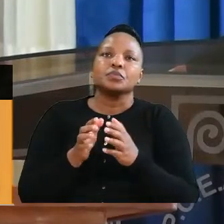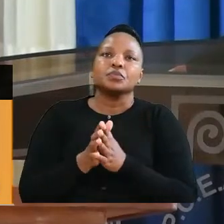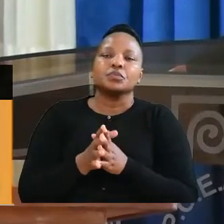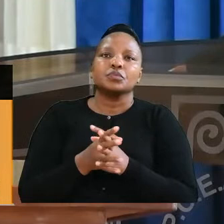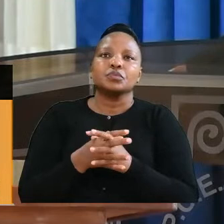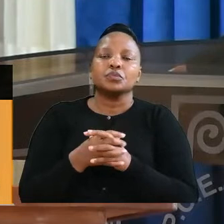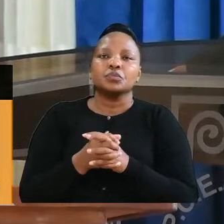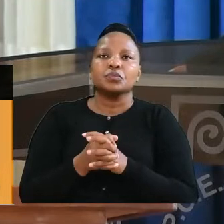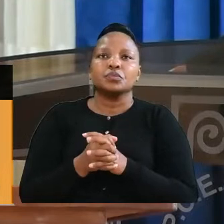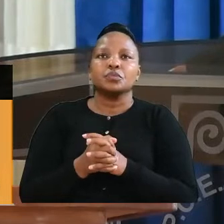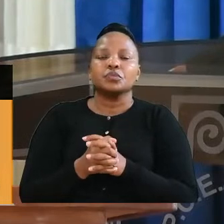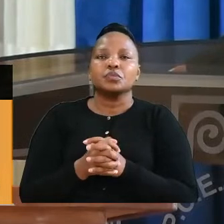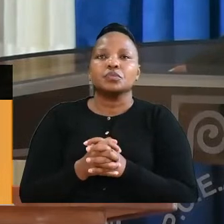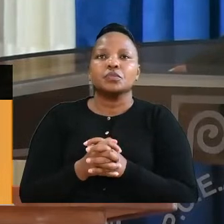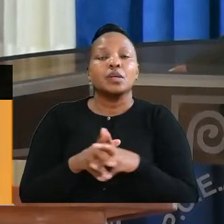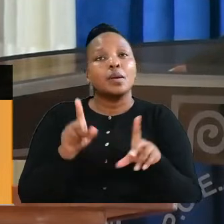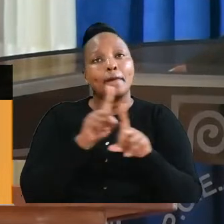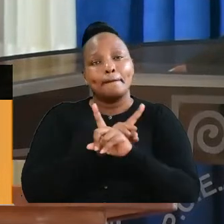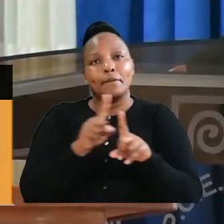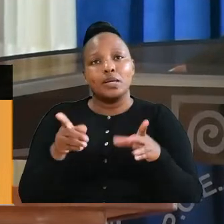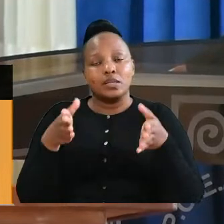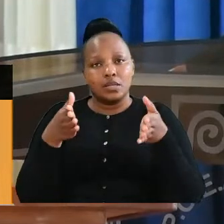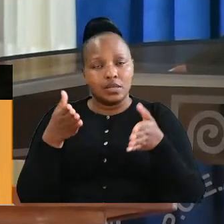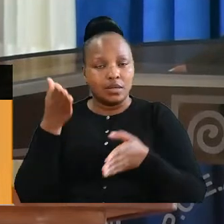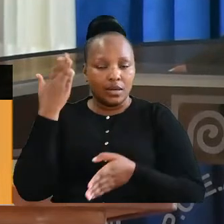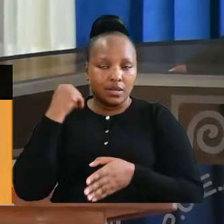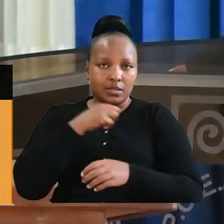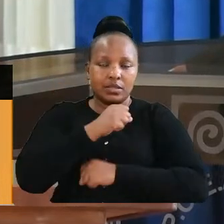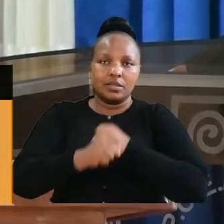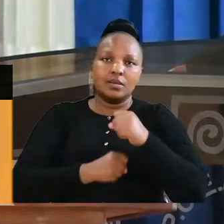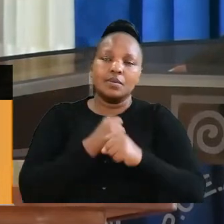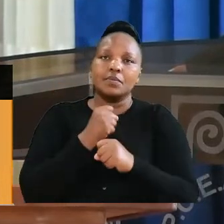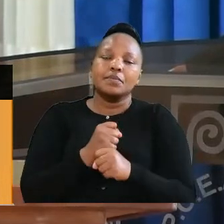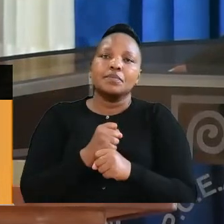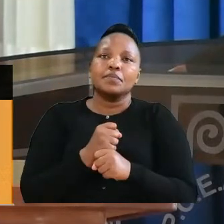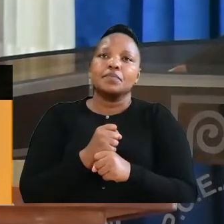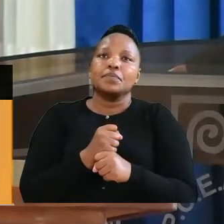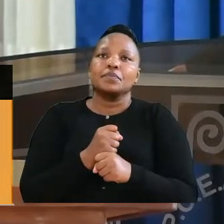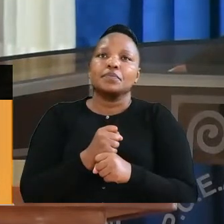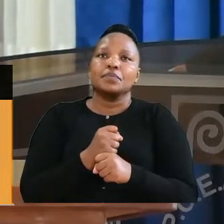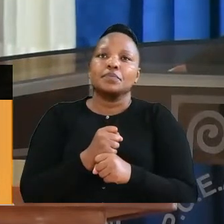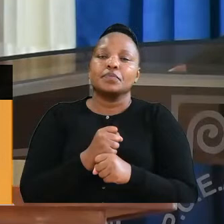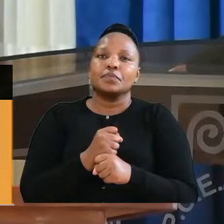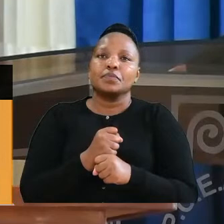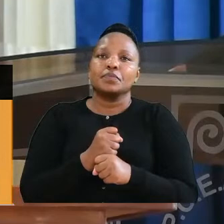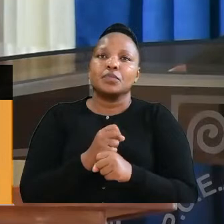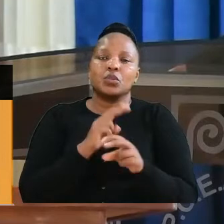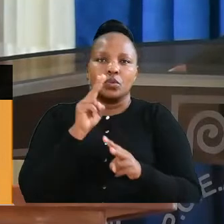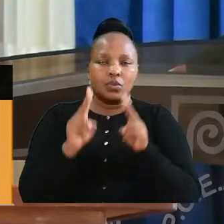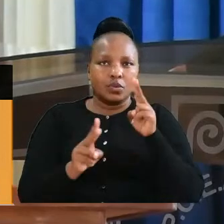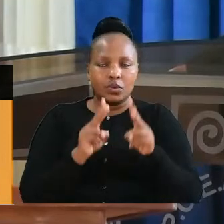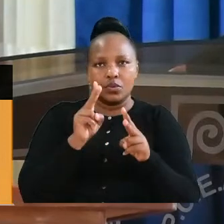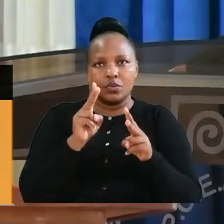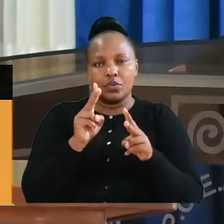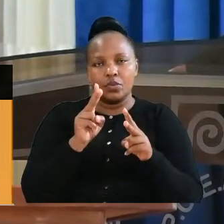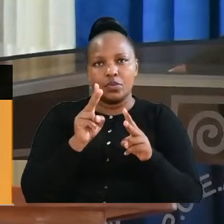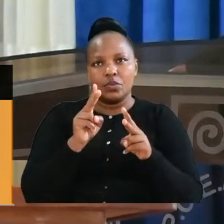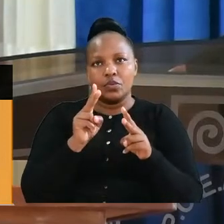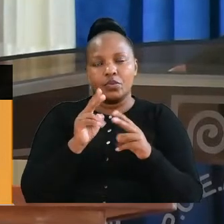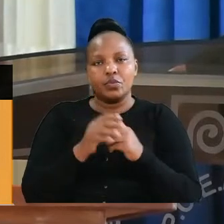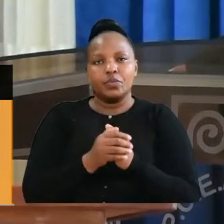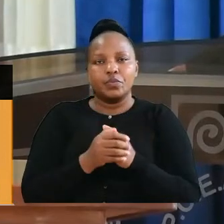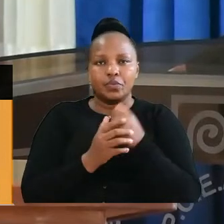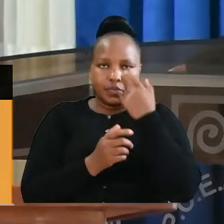2017. Lakini mwaka uliopita, last year 2022, wanafunzi